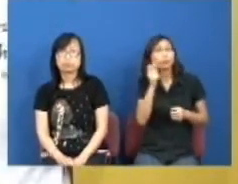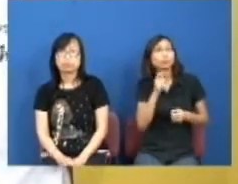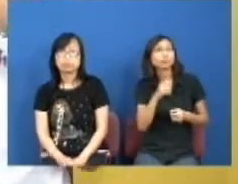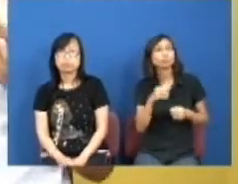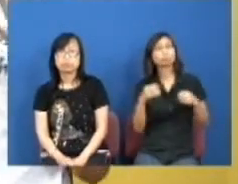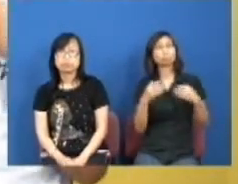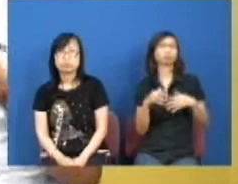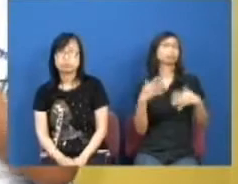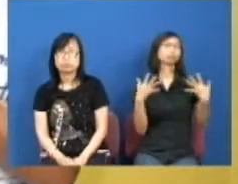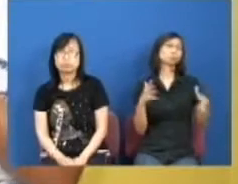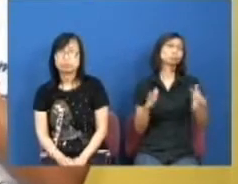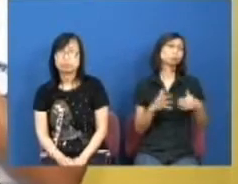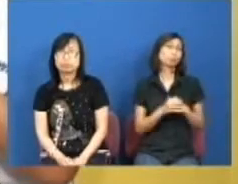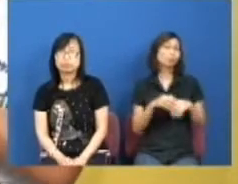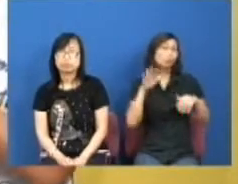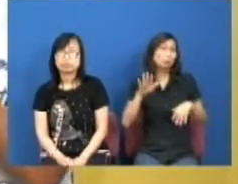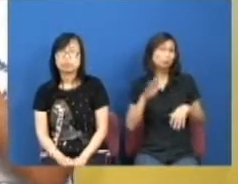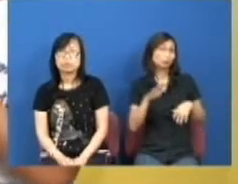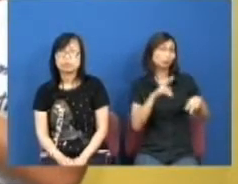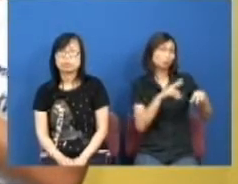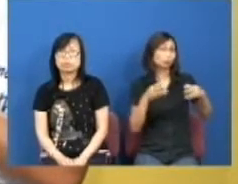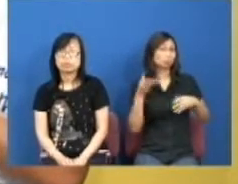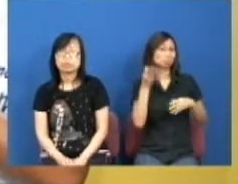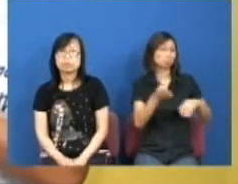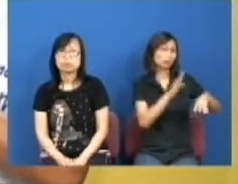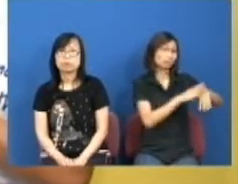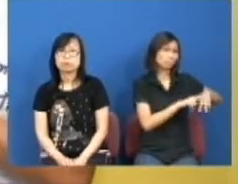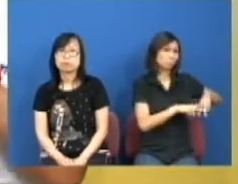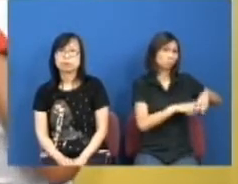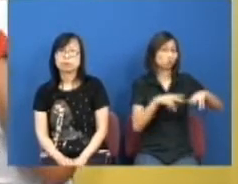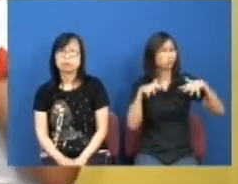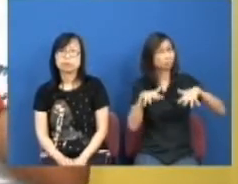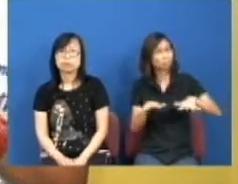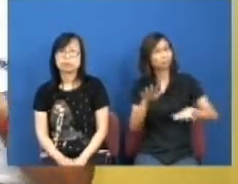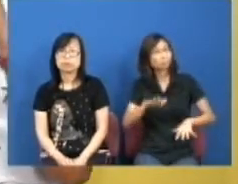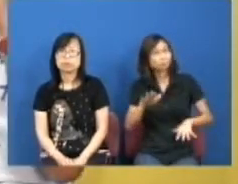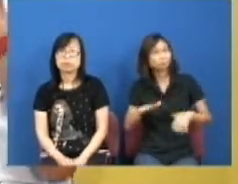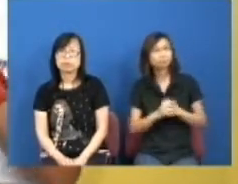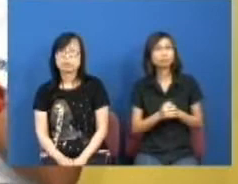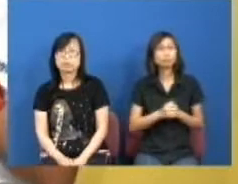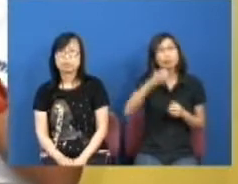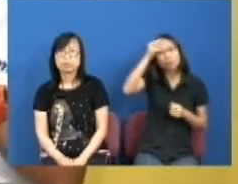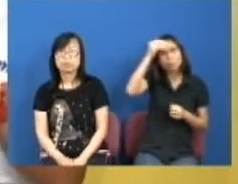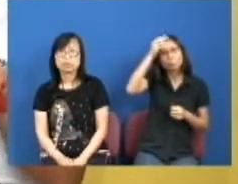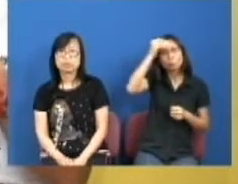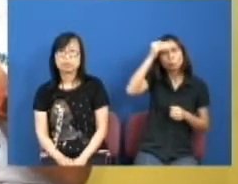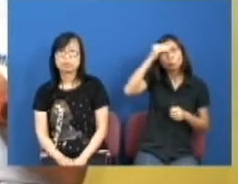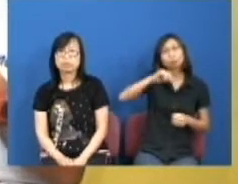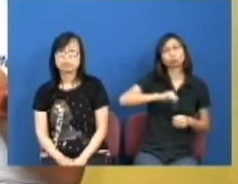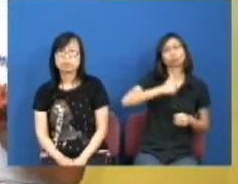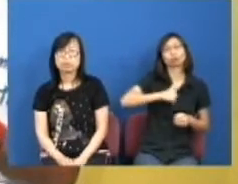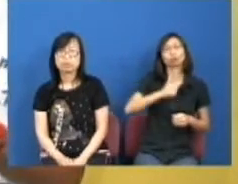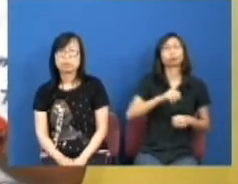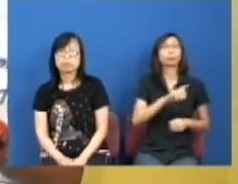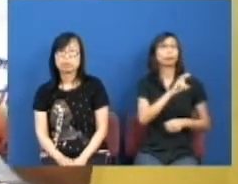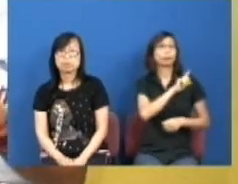續滲透落去。咁嗱，譬如話我哋研究香港政治，咁當然可能作為學者喺研究範疇裏邊，我哋有自己